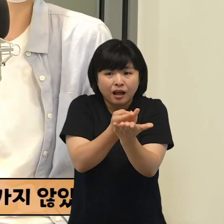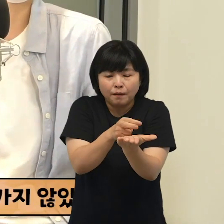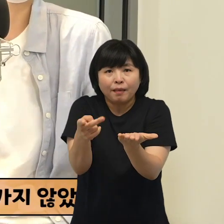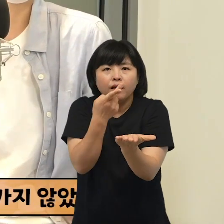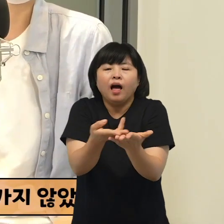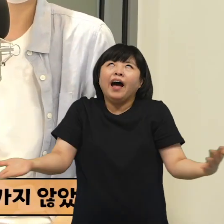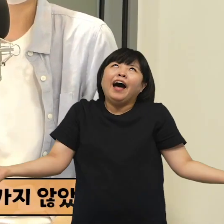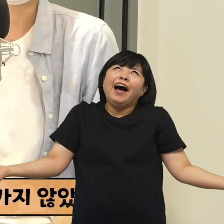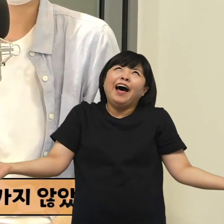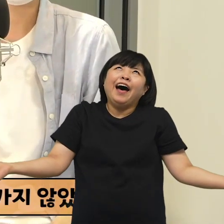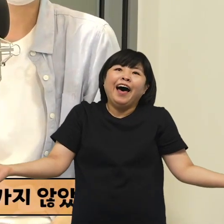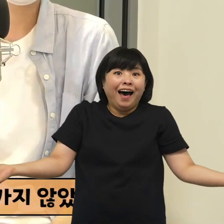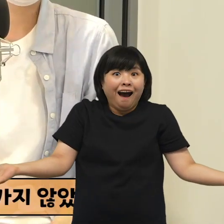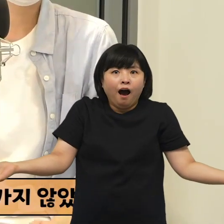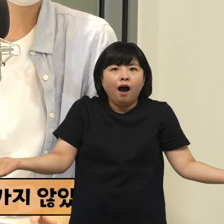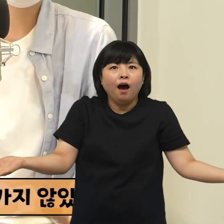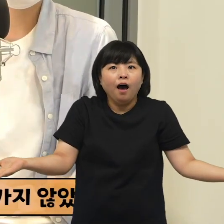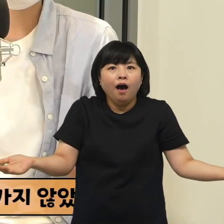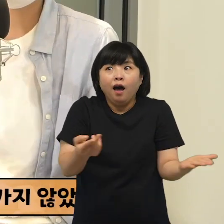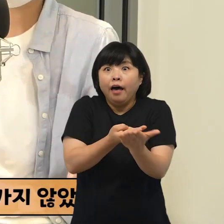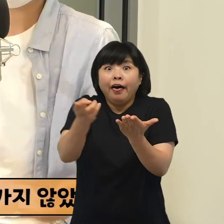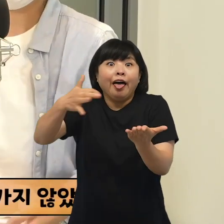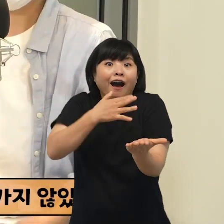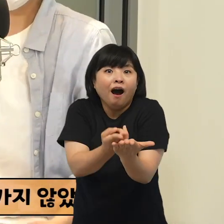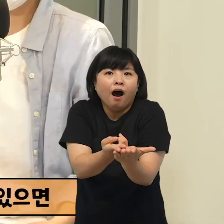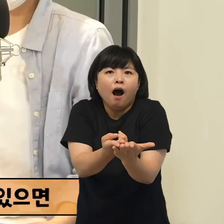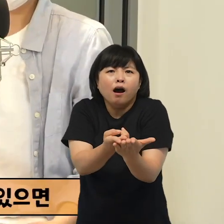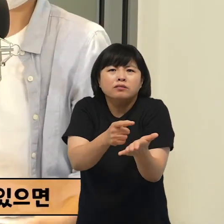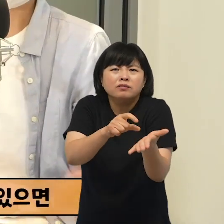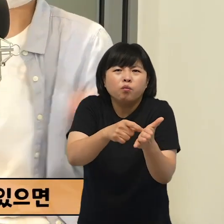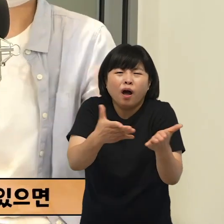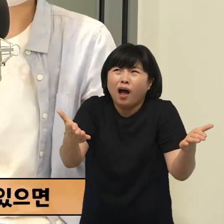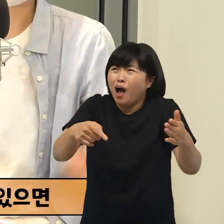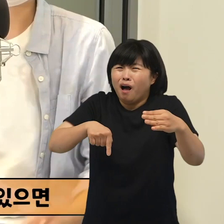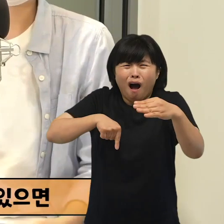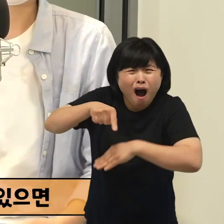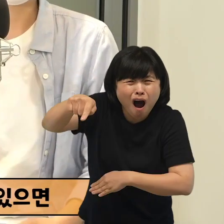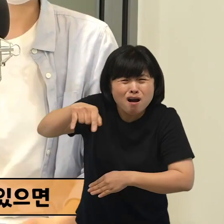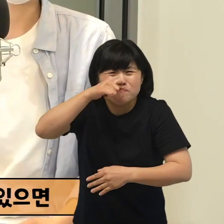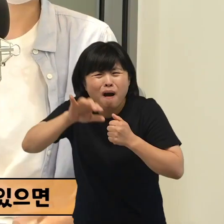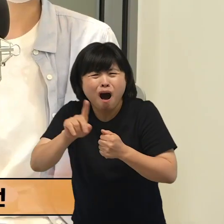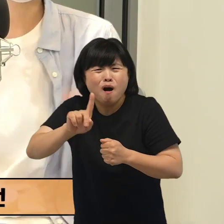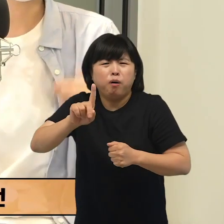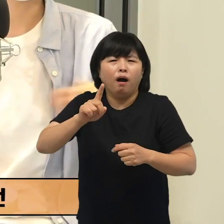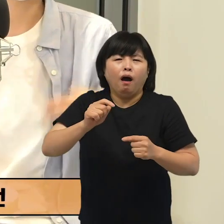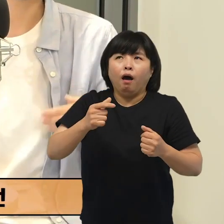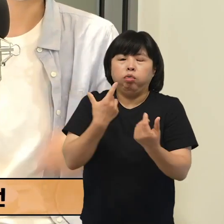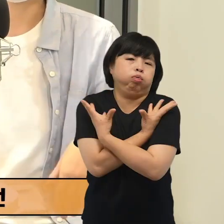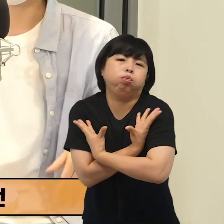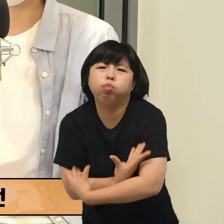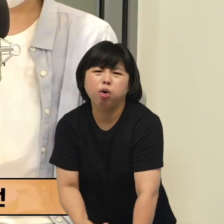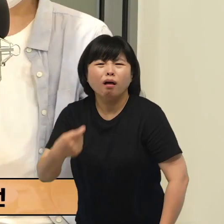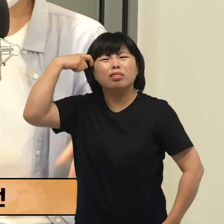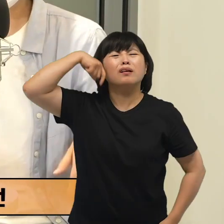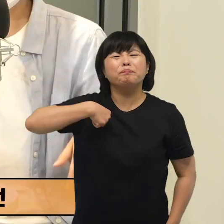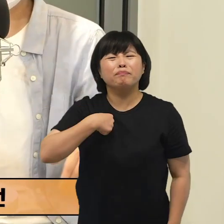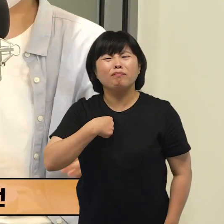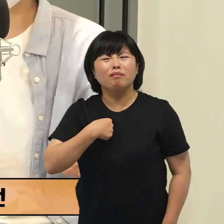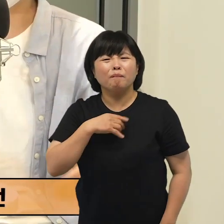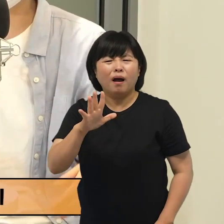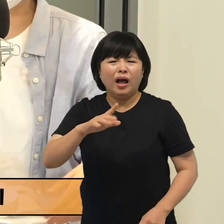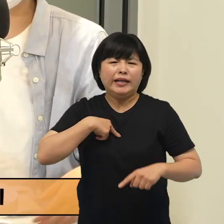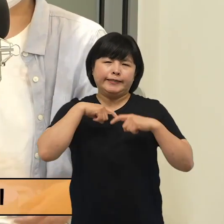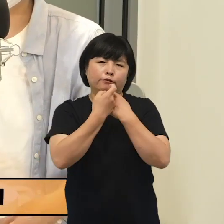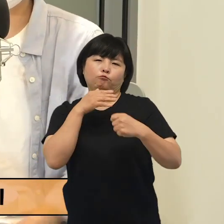밖으로도 나가지 않았던 것 같아요. 진짜요? 근데요? 그 정도로 막 밖에 오랫동안 나가 있으면 좀 기가 쫙쫙 빨리는 것 같고